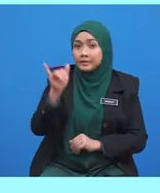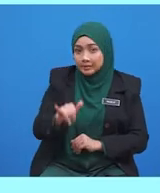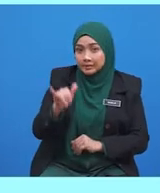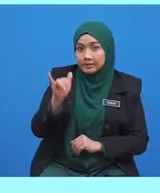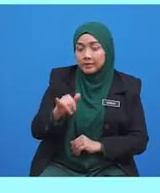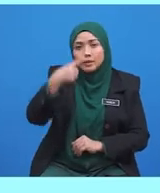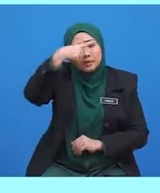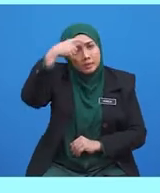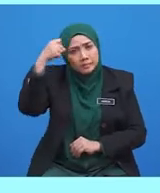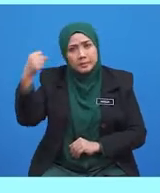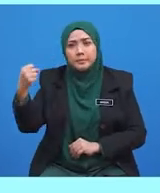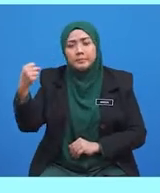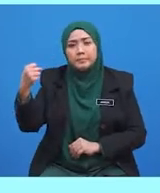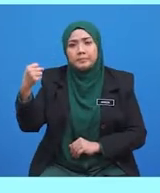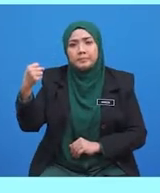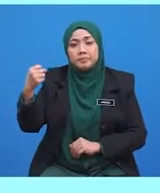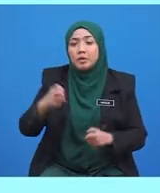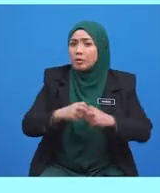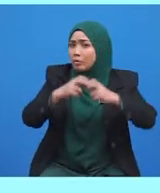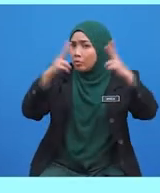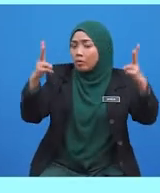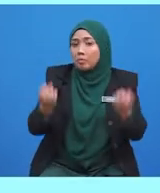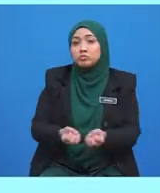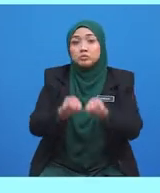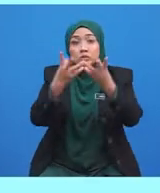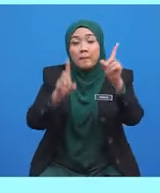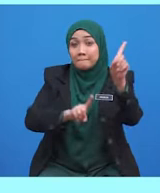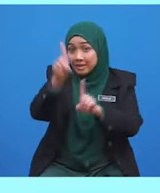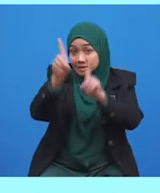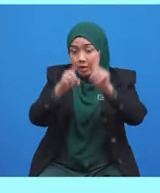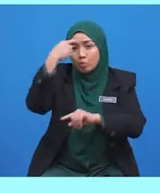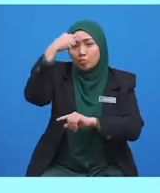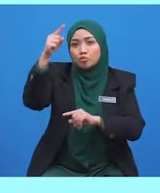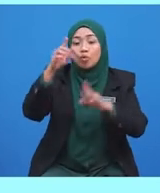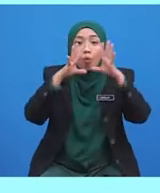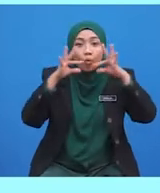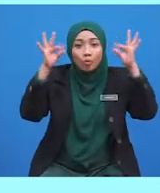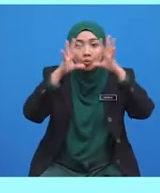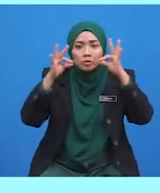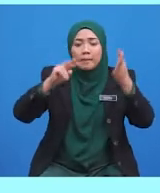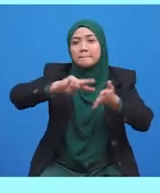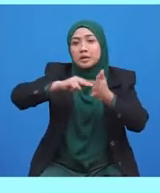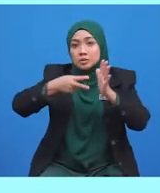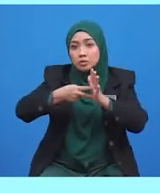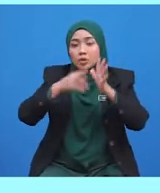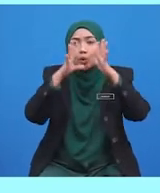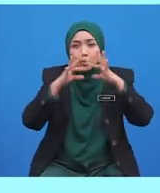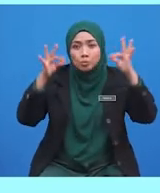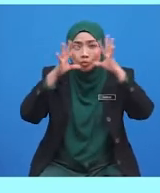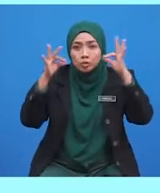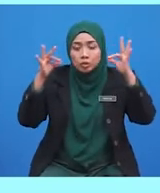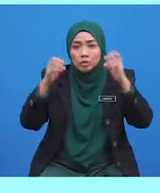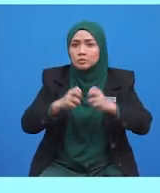Ya, kerana paling banyak bintang untuk kucing bermakna kucing